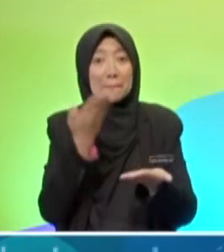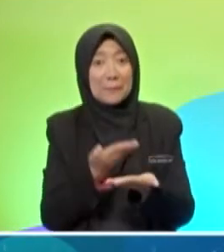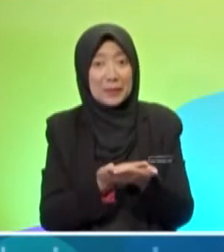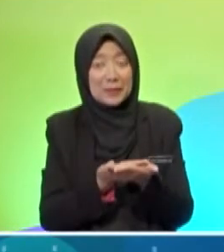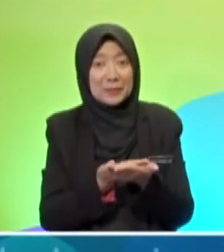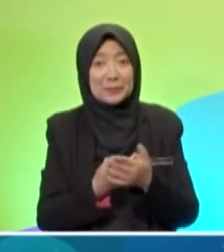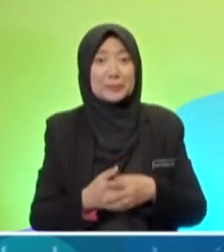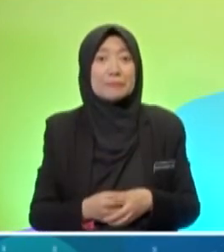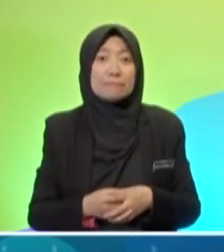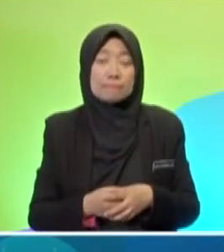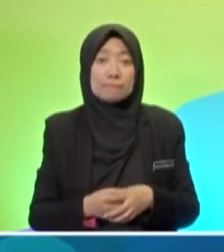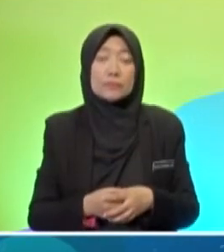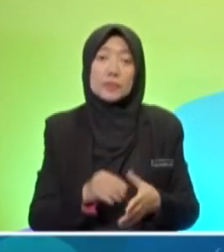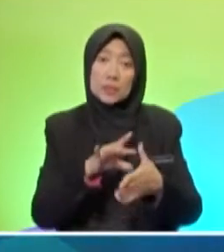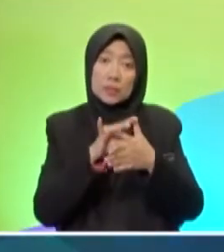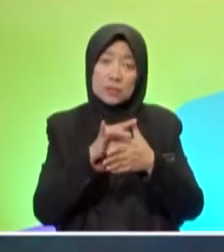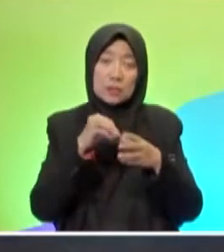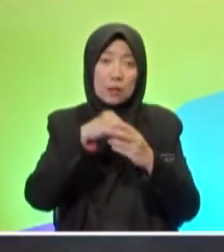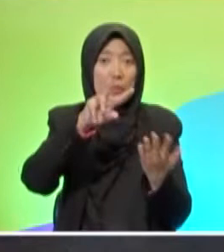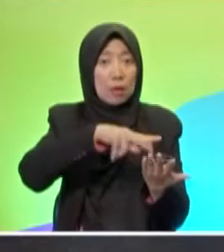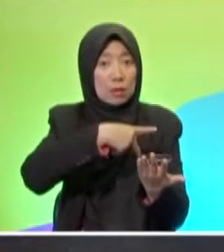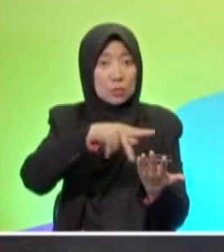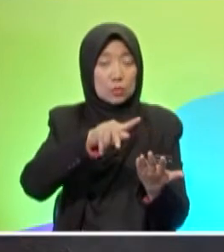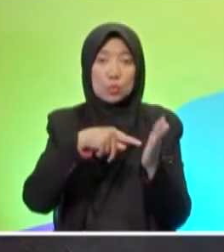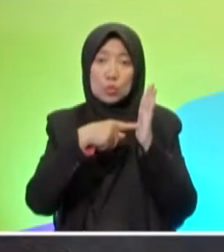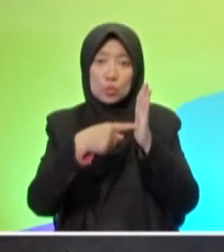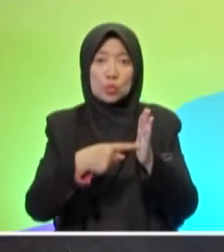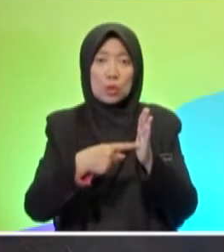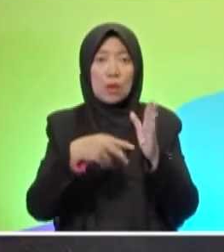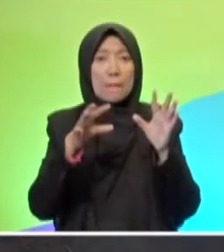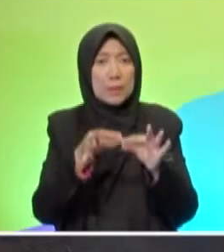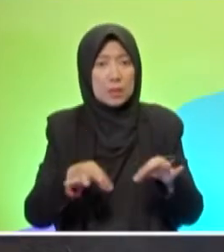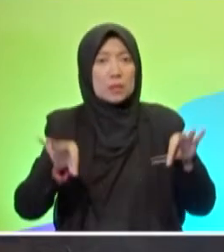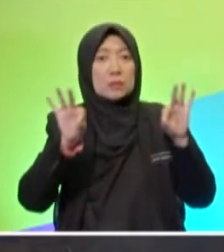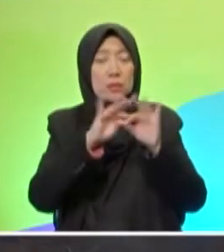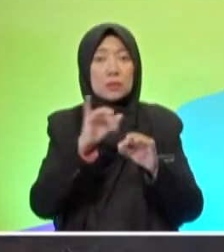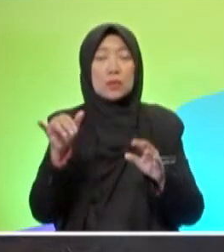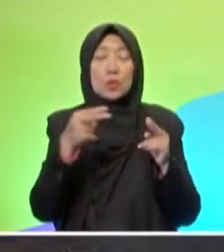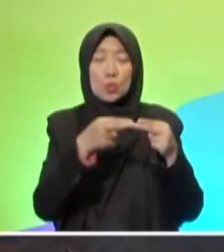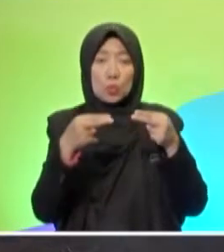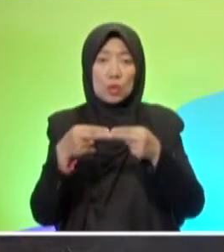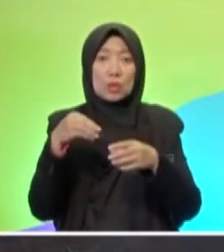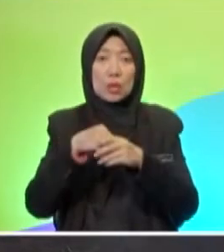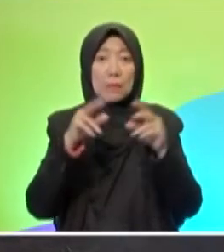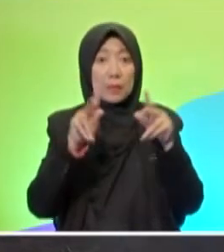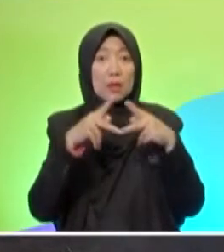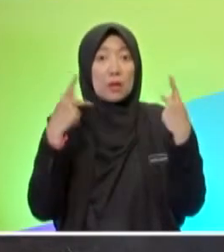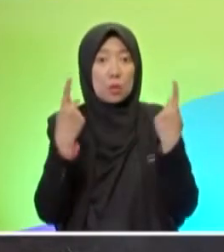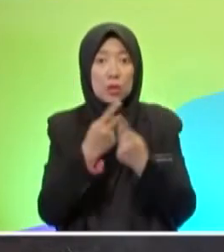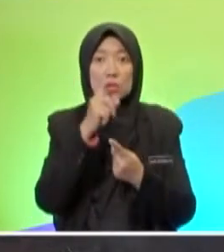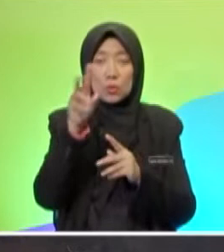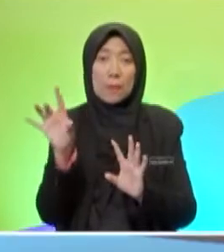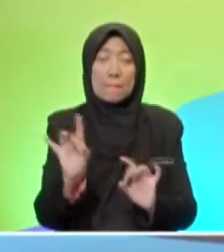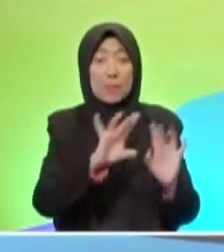isi dalam pantun di jatuh menunjukkan tentang betapa pentingnya hubungan dalam keluarga terbaik lidah atau tidak Kita bagi satu bintang